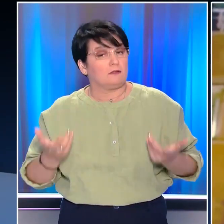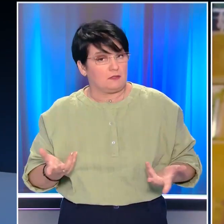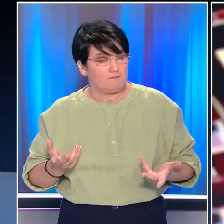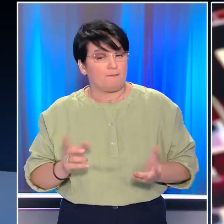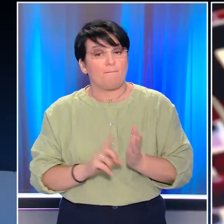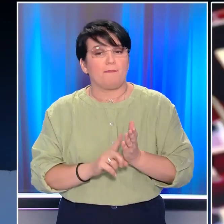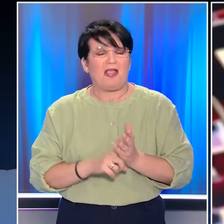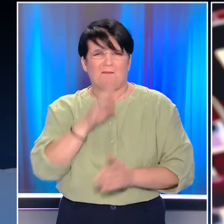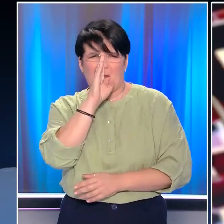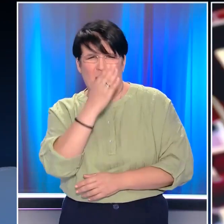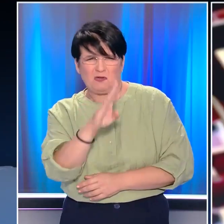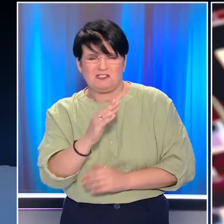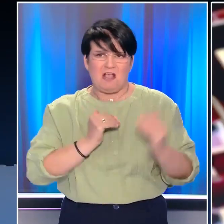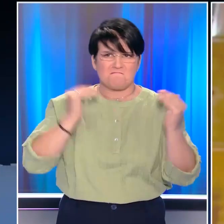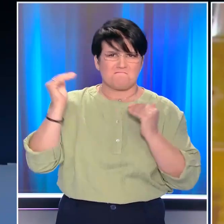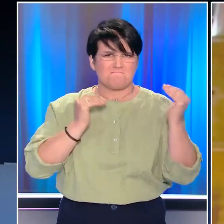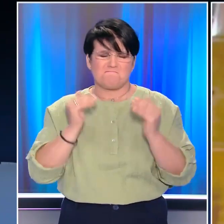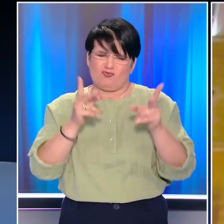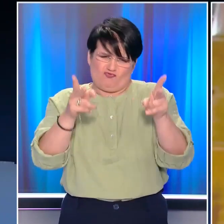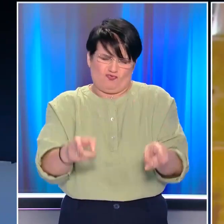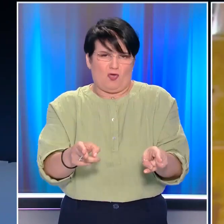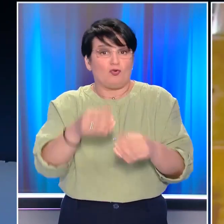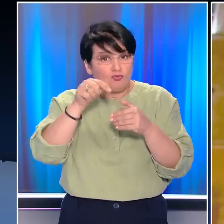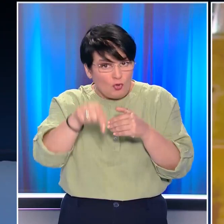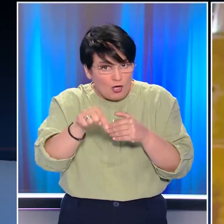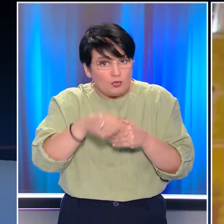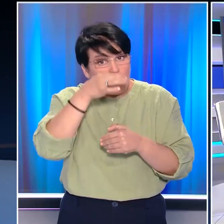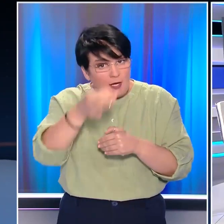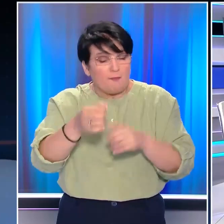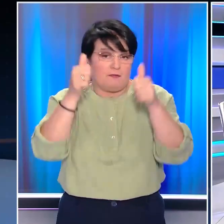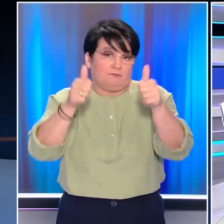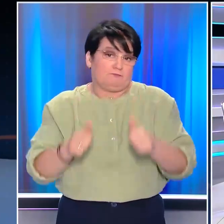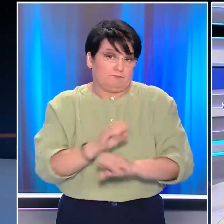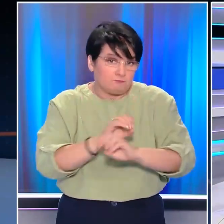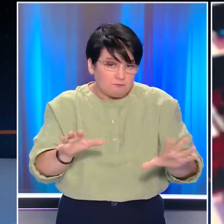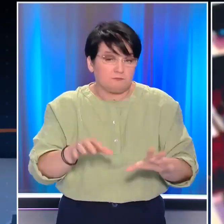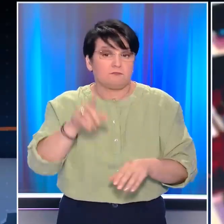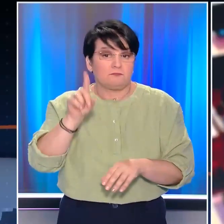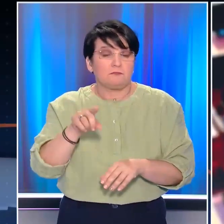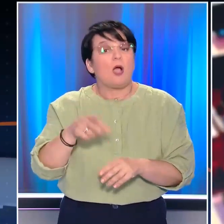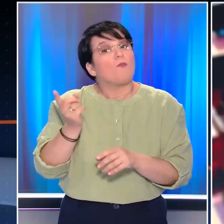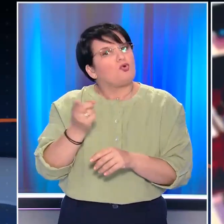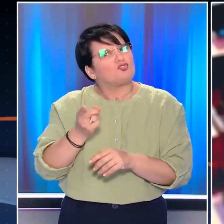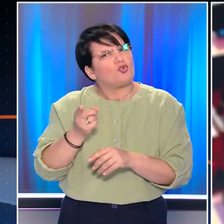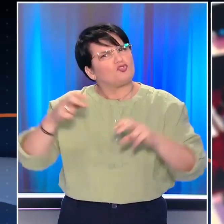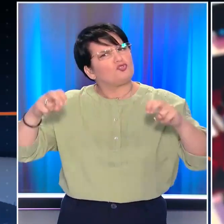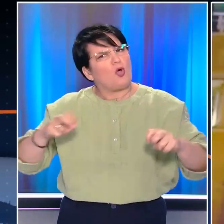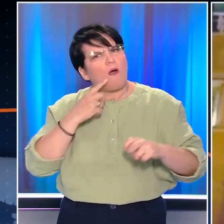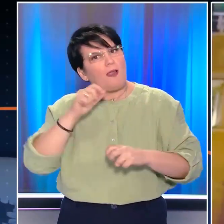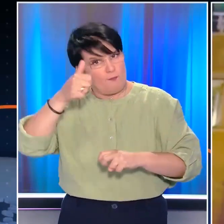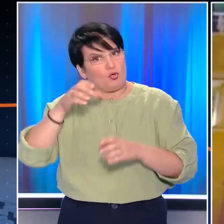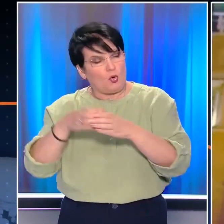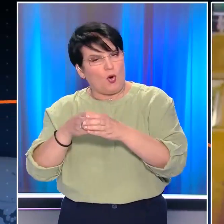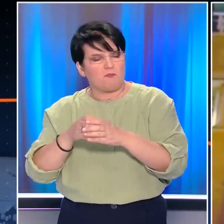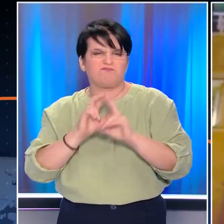την υποκρισία και την αβεβαιότητα, να ορίσει από τώρα την ημερομηνία των εκλογών. Θέλετε και συγκεκριμένο ποσοστό εκτός από το να είστε πρώτο Θέλουμε κόμμα. Να είμαστε